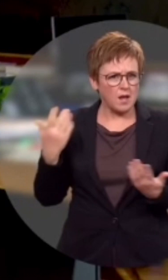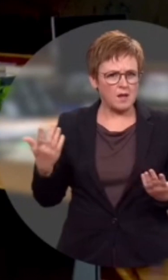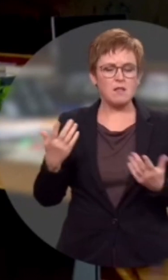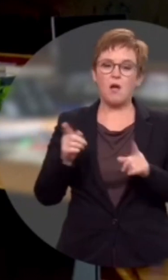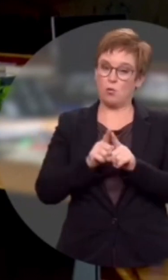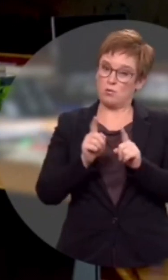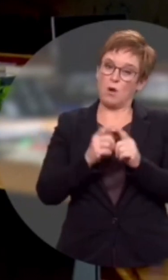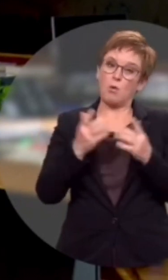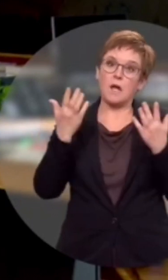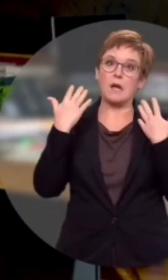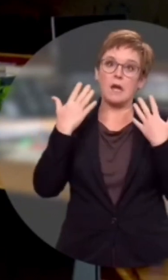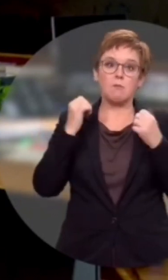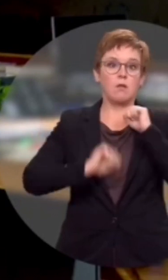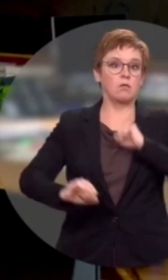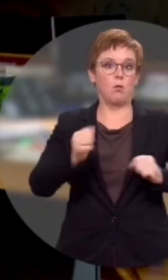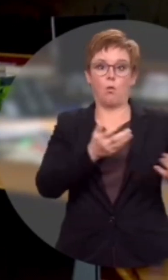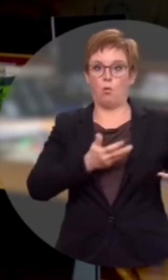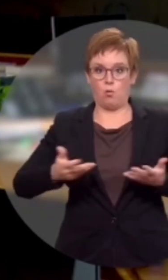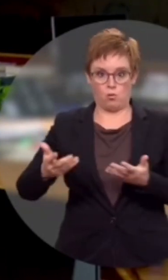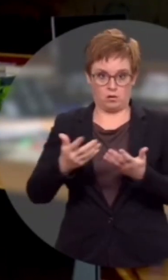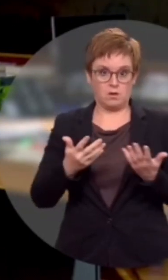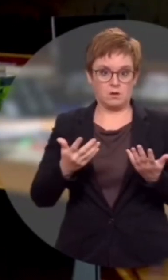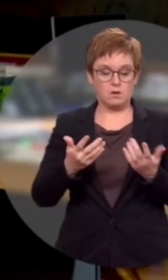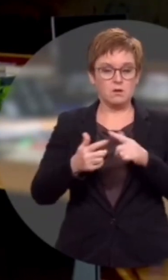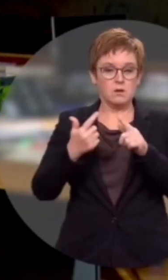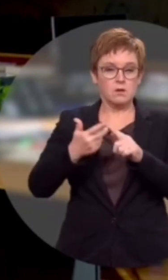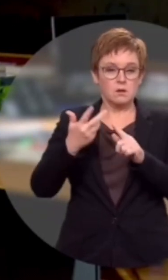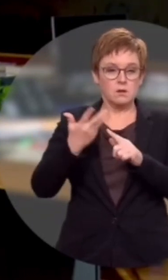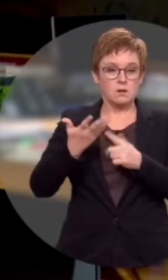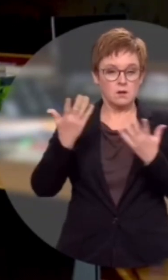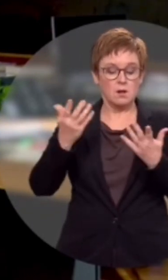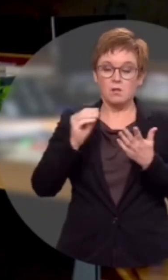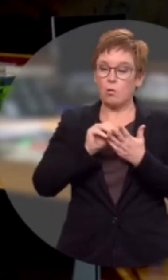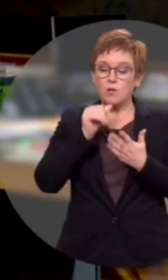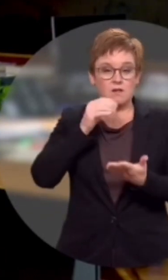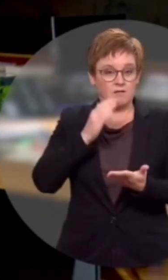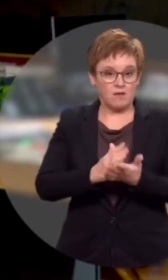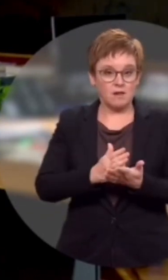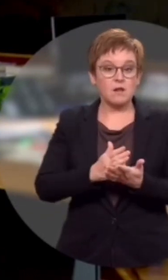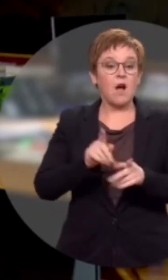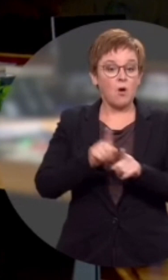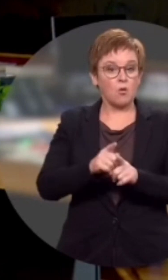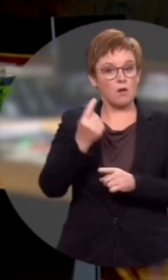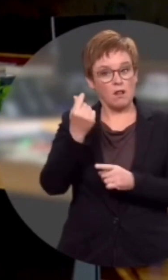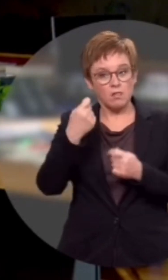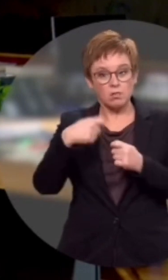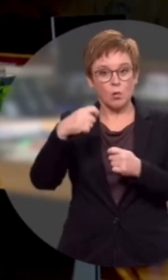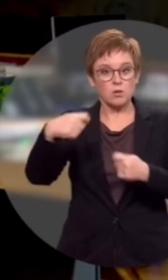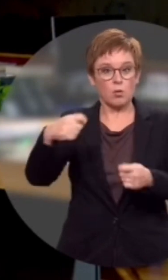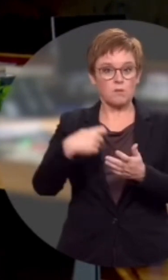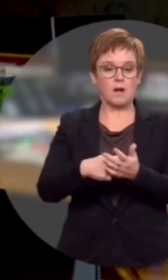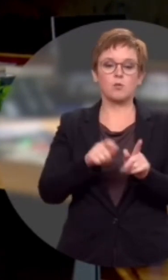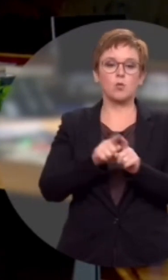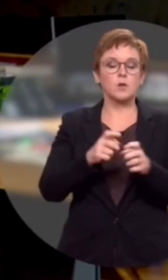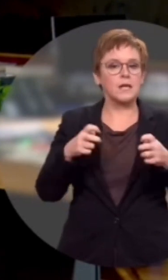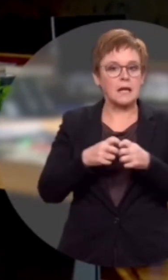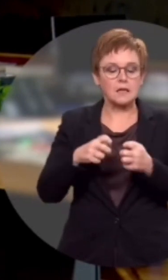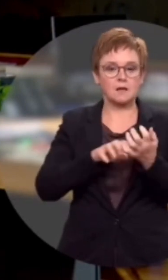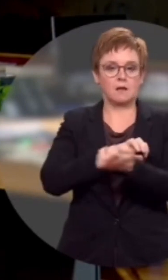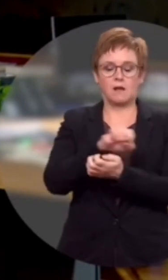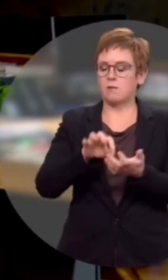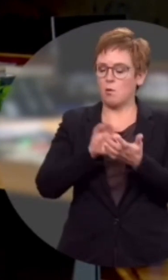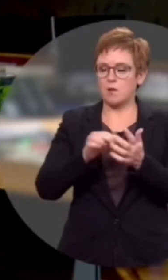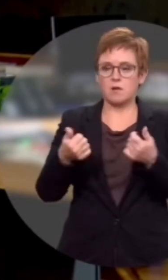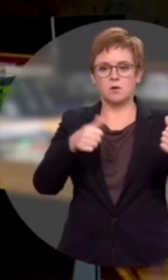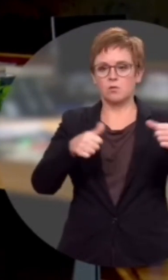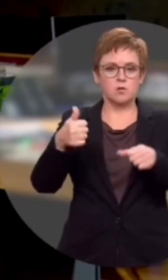der Klimanotstand. Und dann, als ob das alles nicht genug wäre, die Teuerung und die Energiekrise, in der wir